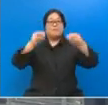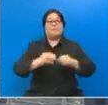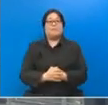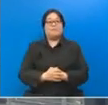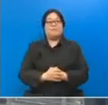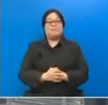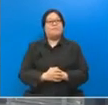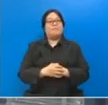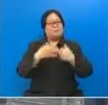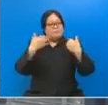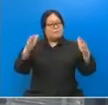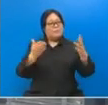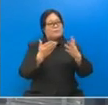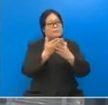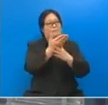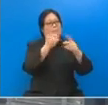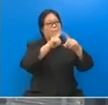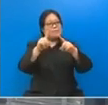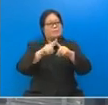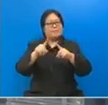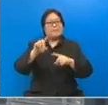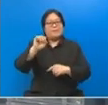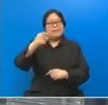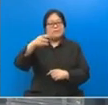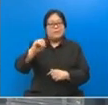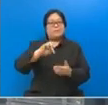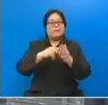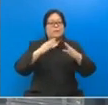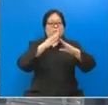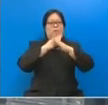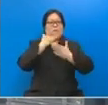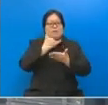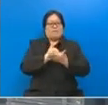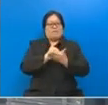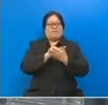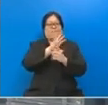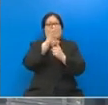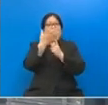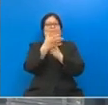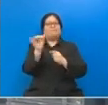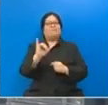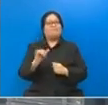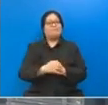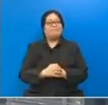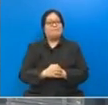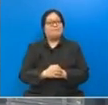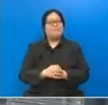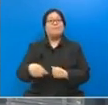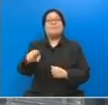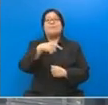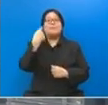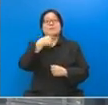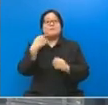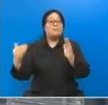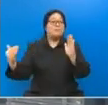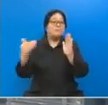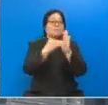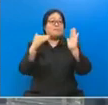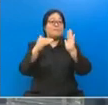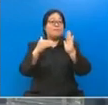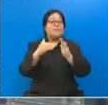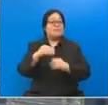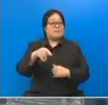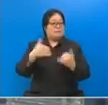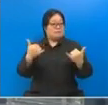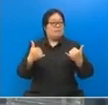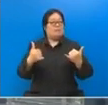ah telah melalui fasa eccesso yaitu korinti di rumah umpamanya dan siapa saja yang melanggar di patuk